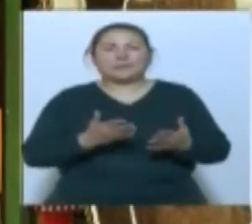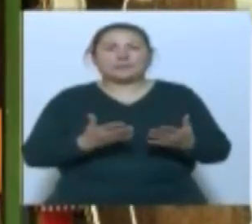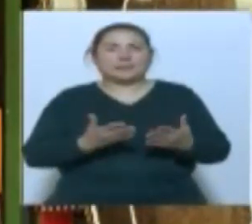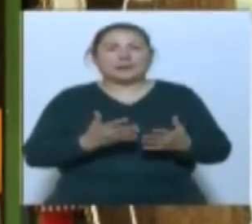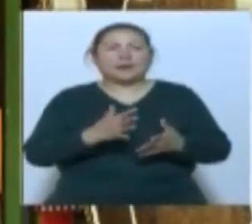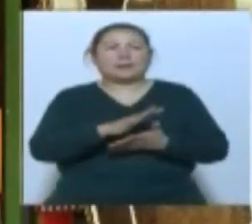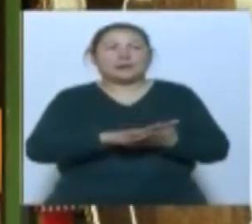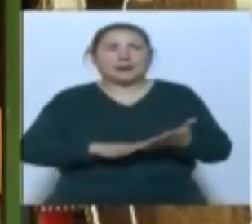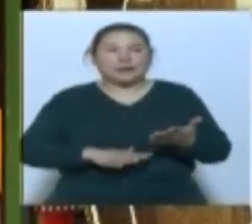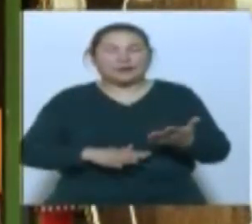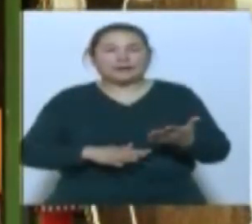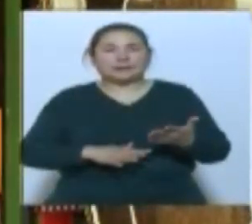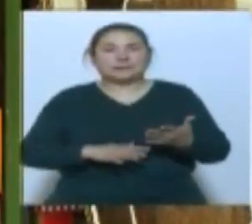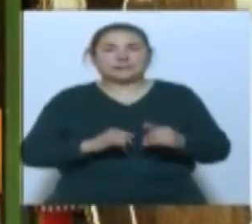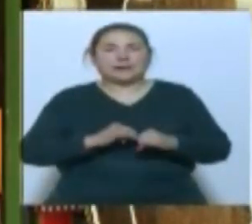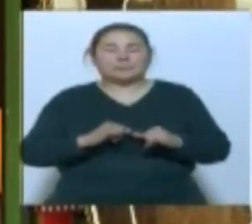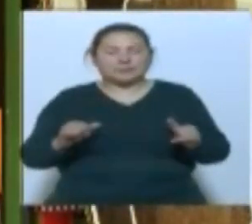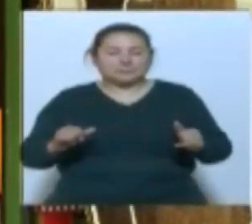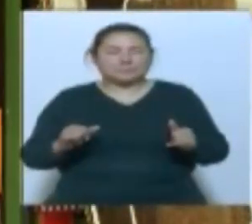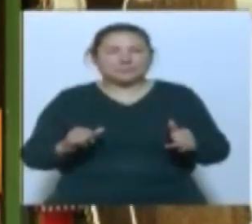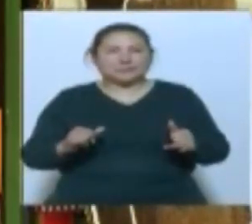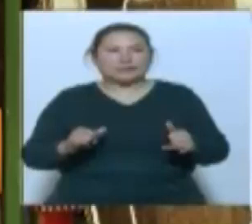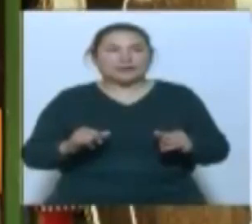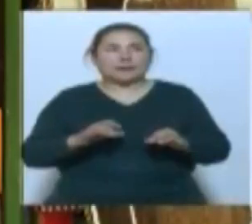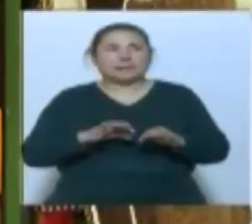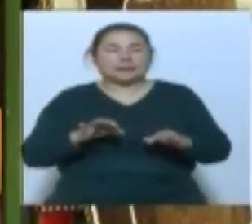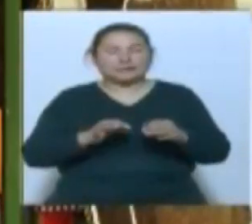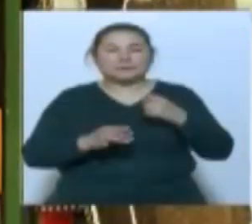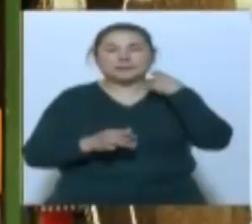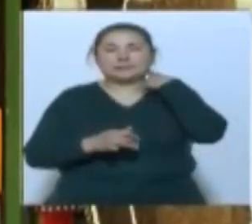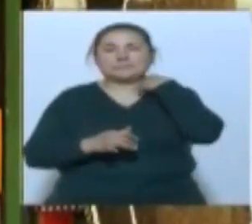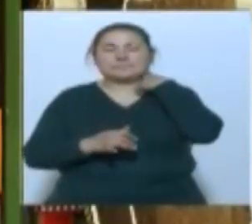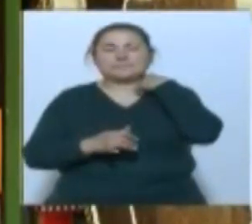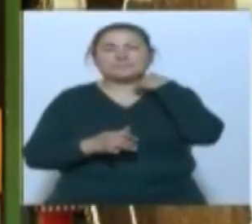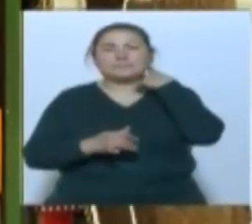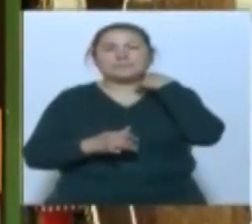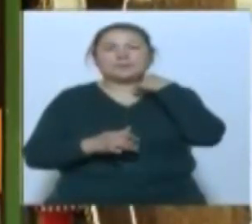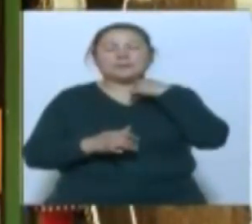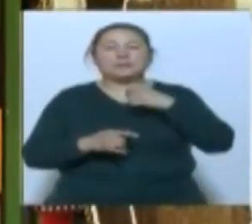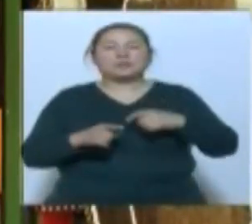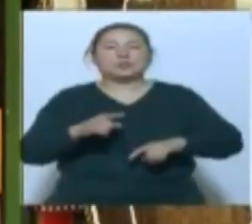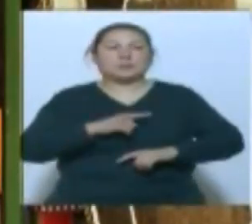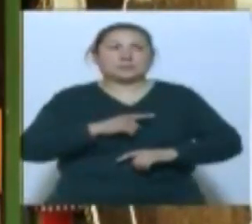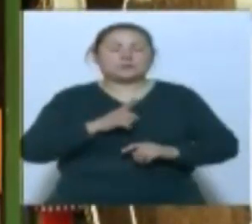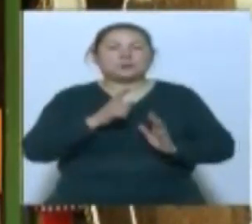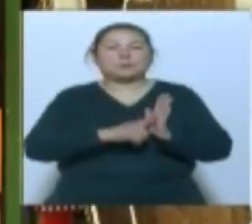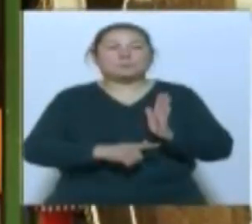қарай жырды дамытып кете аламын деп айта алмаймын. Осы шегі жеткен жерім осы 70 болар.